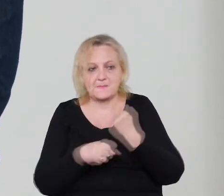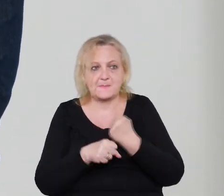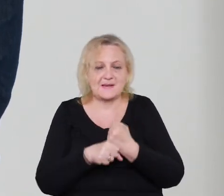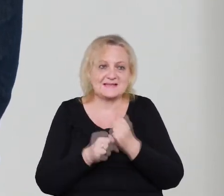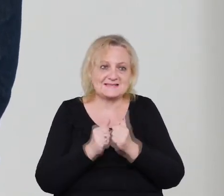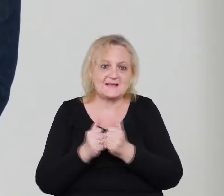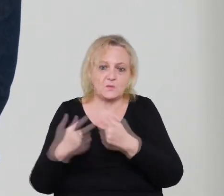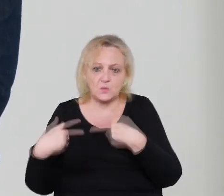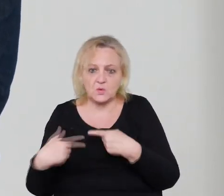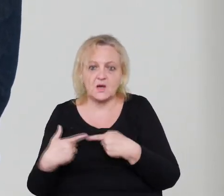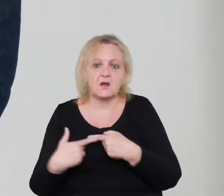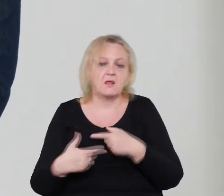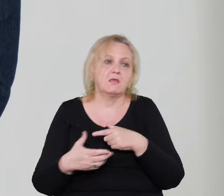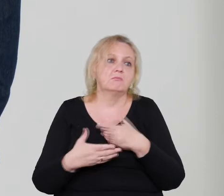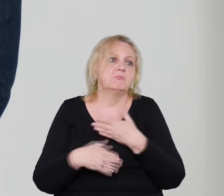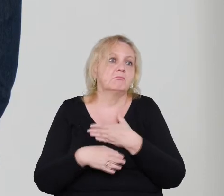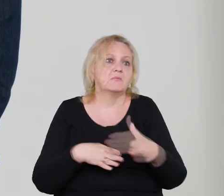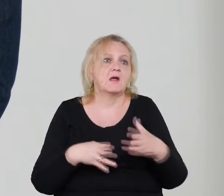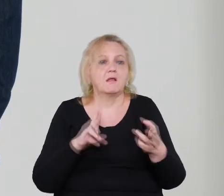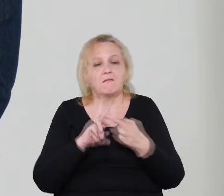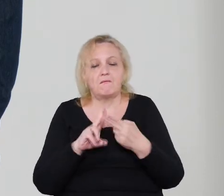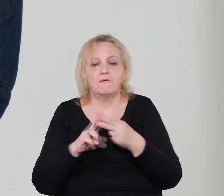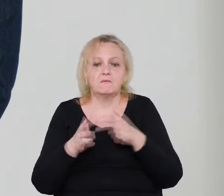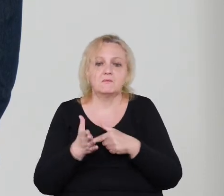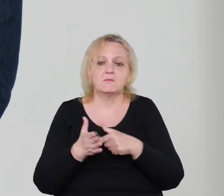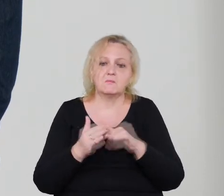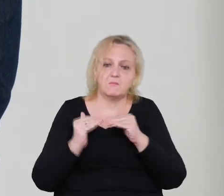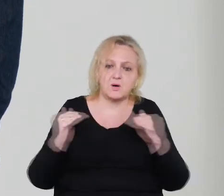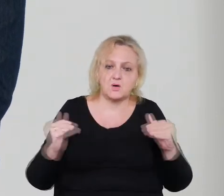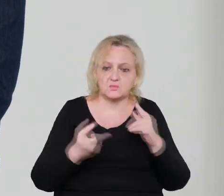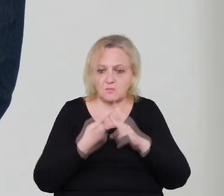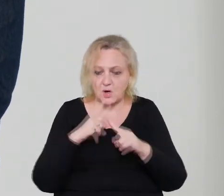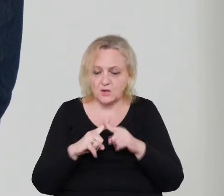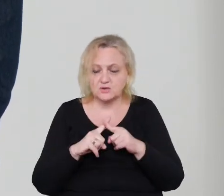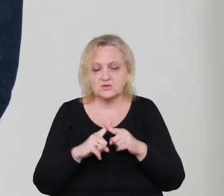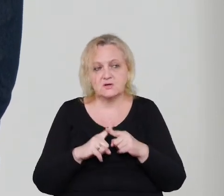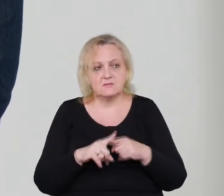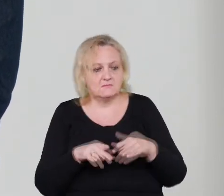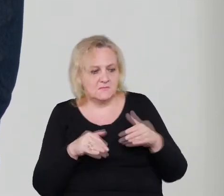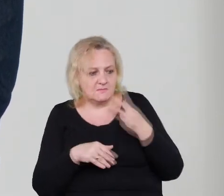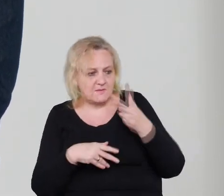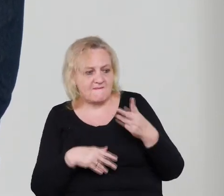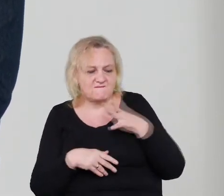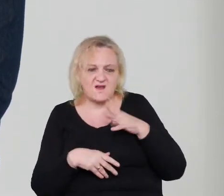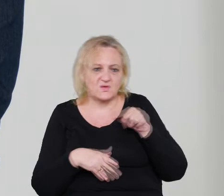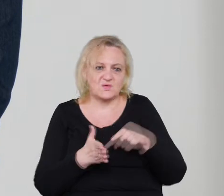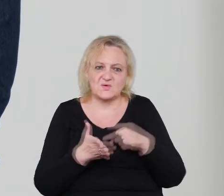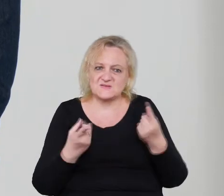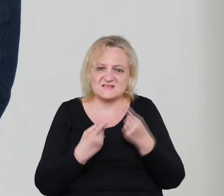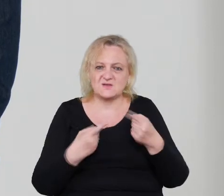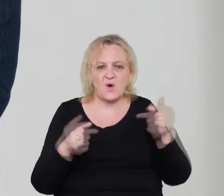rzeczy i one gdzieś nadal pokutują w tych stosunkach szczególności na szczeblu politycznym to może warto nie dopuścić do tej sytuacji